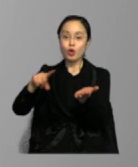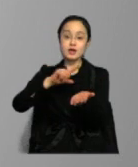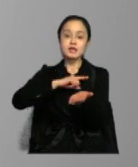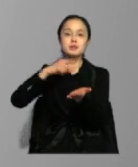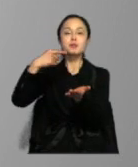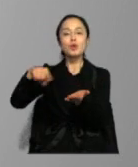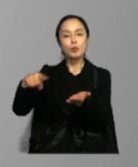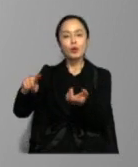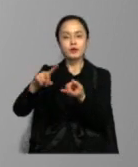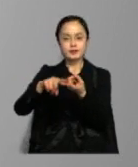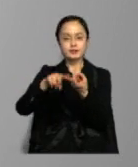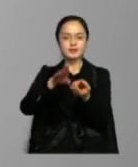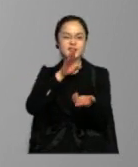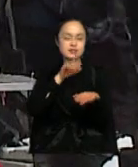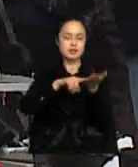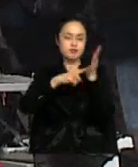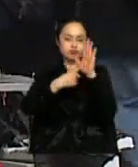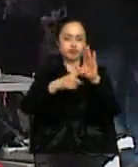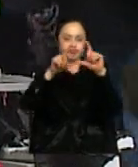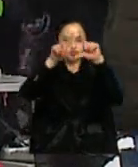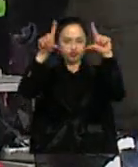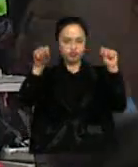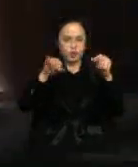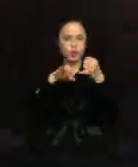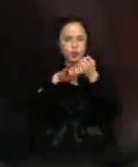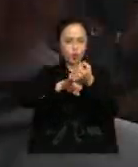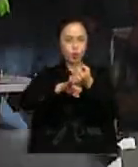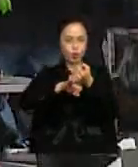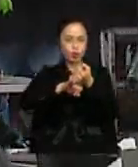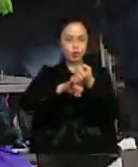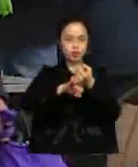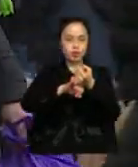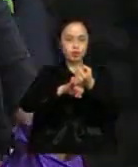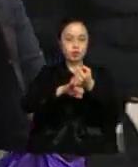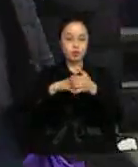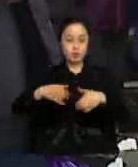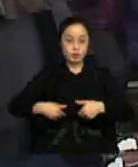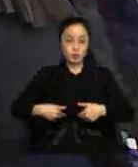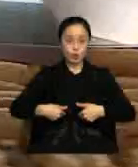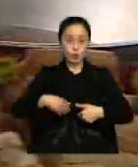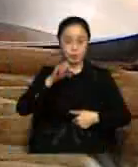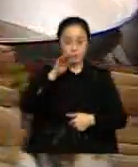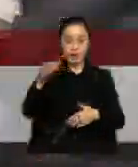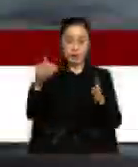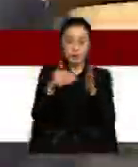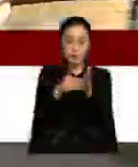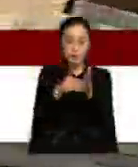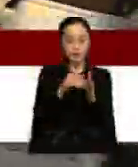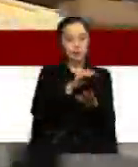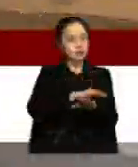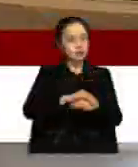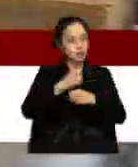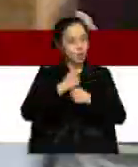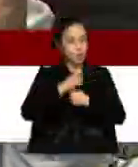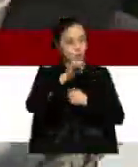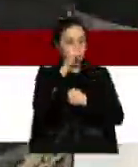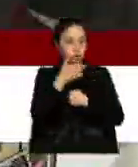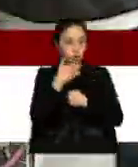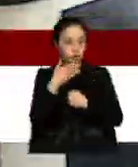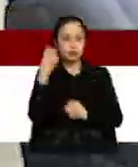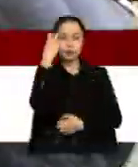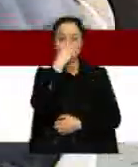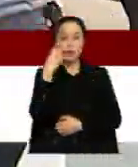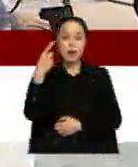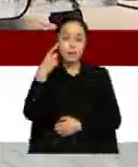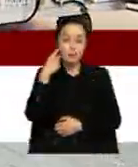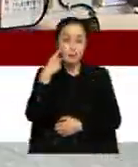허가 표차를 붙이도록 했습니다. 노점들은 제시된 조건을 잘 이행하고 있을까? 동절기 영업 시작 시간인 오후 4시에